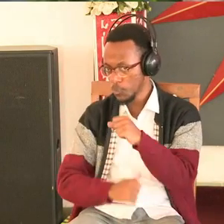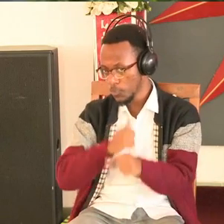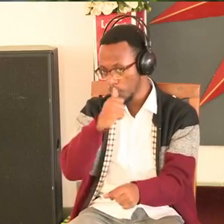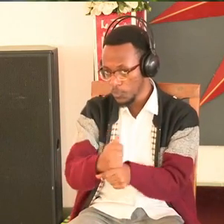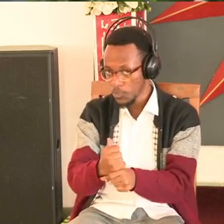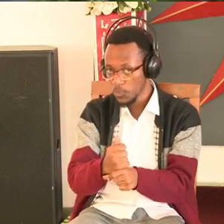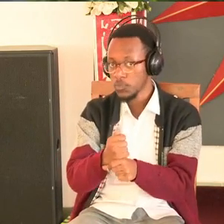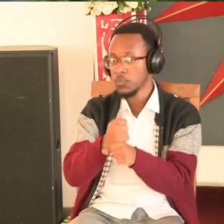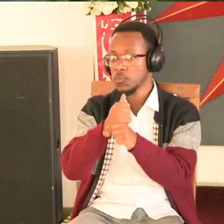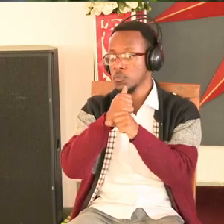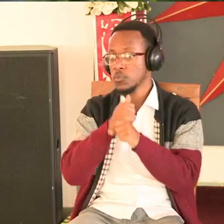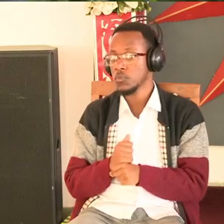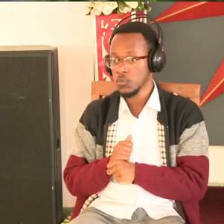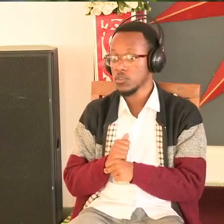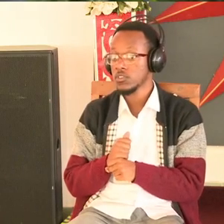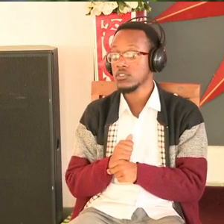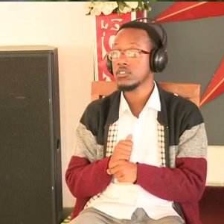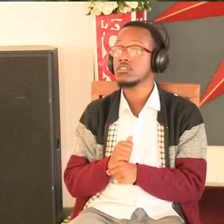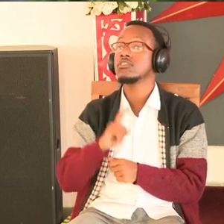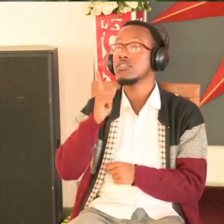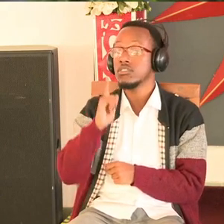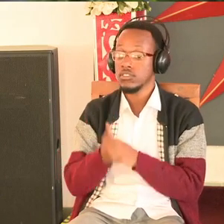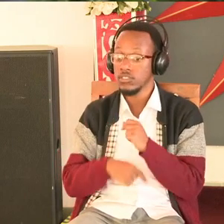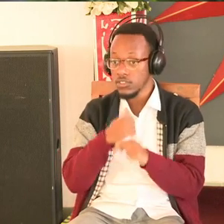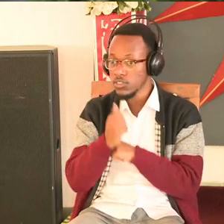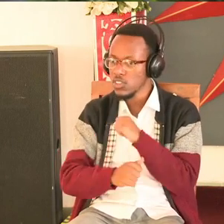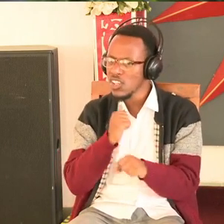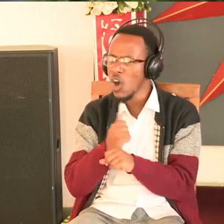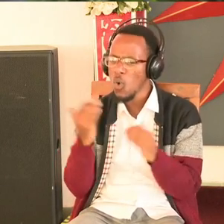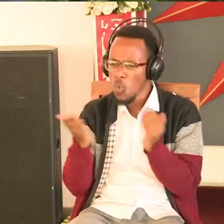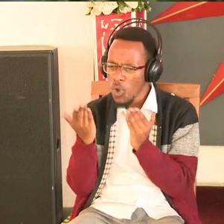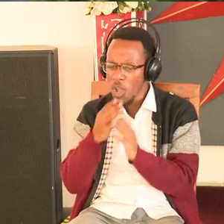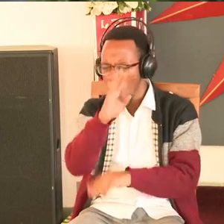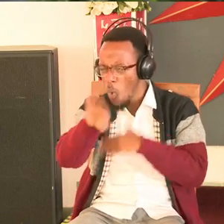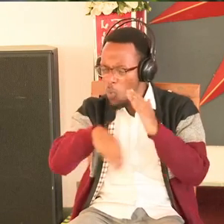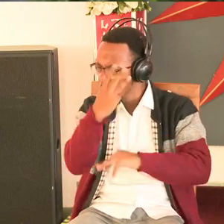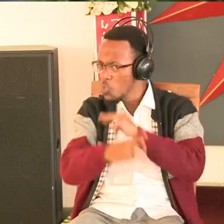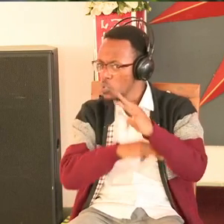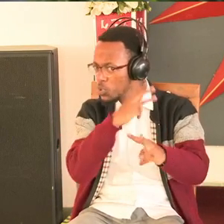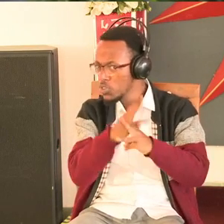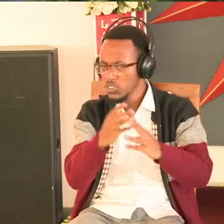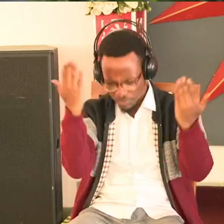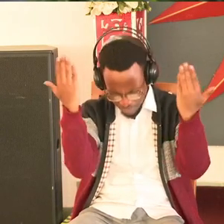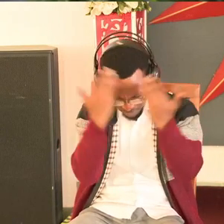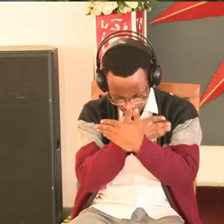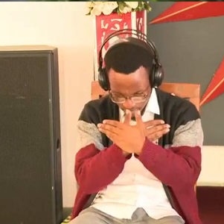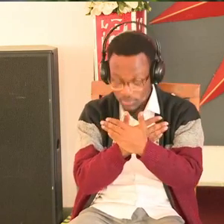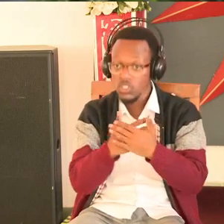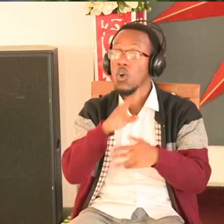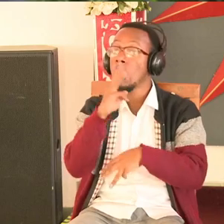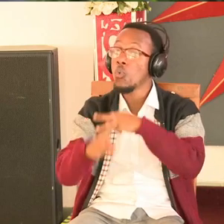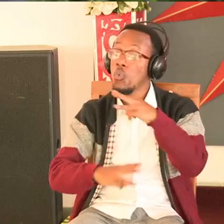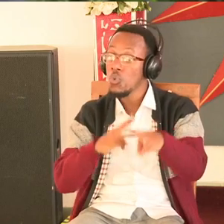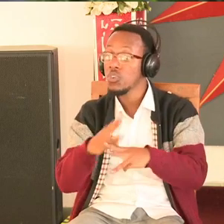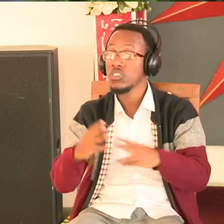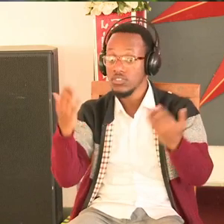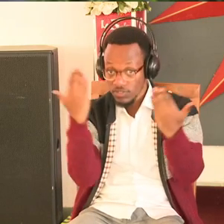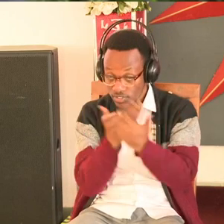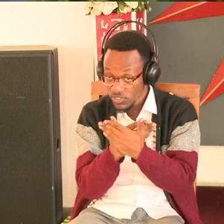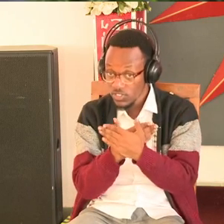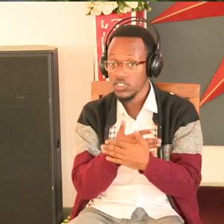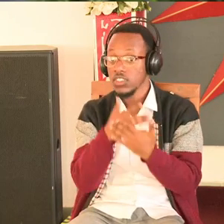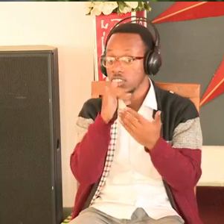cy'imyaka igihumbi ténèbres rwose ari igihe cy'umwijima igisekuru cy'umwijima n'appartenait